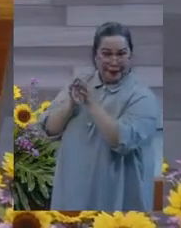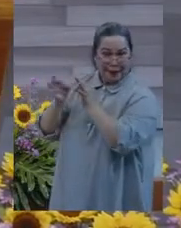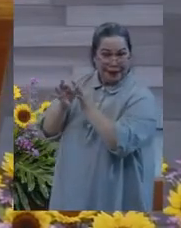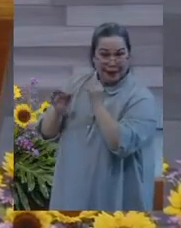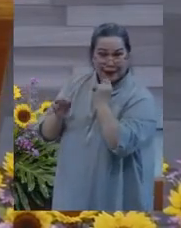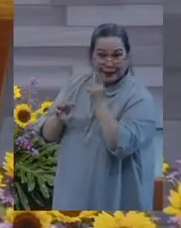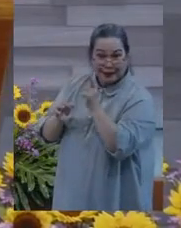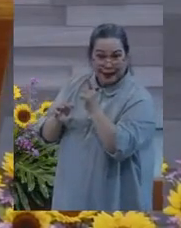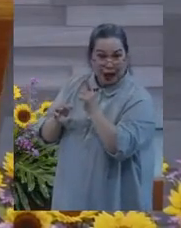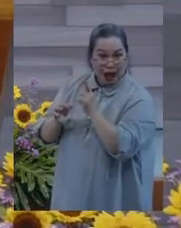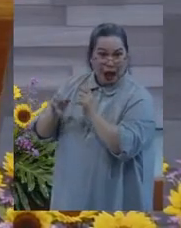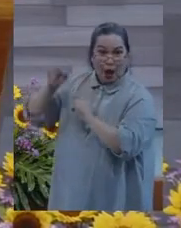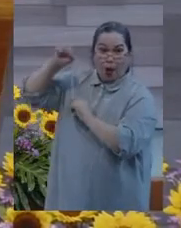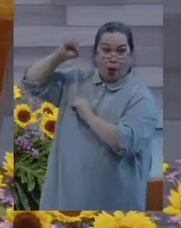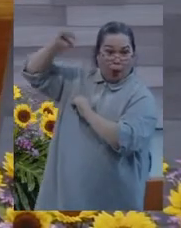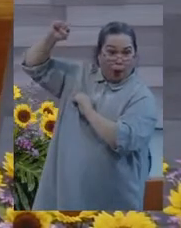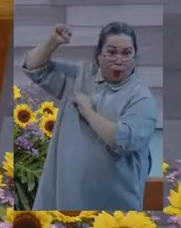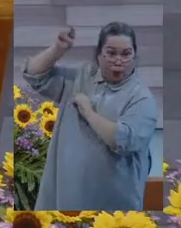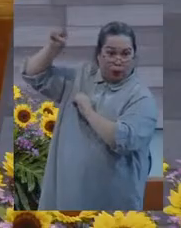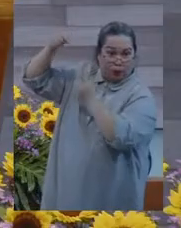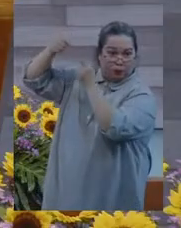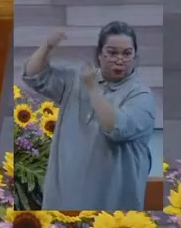ay laban sa Diyos.